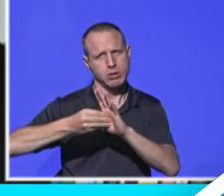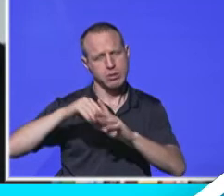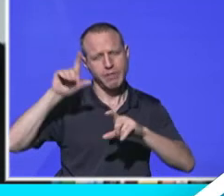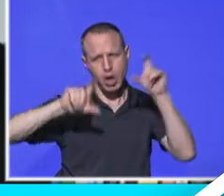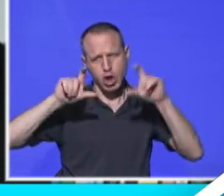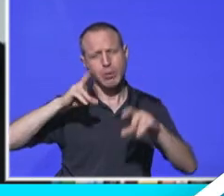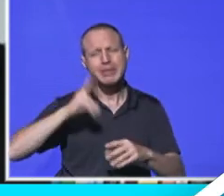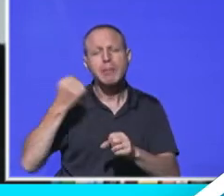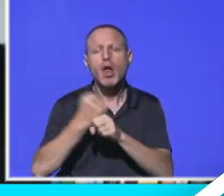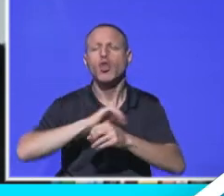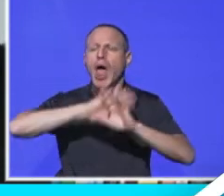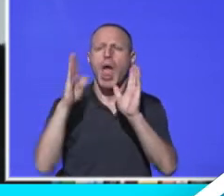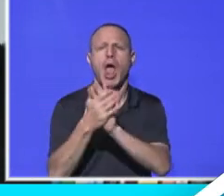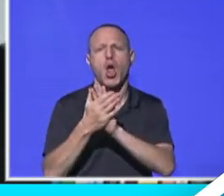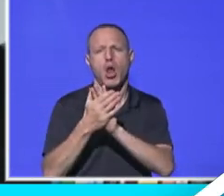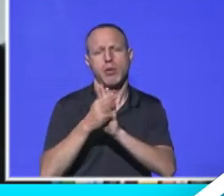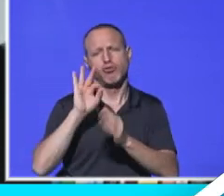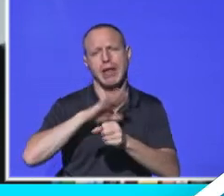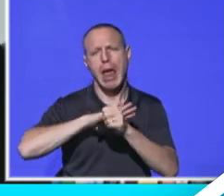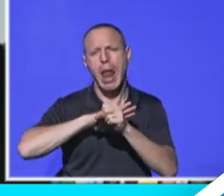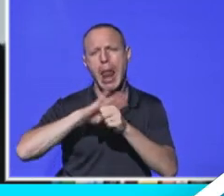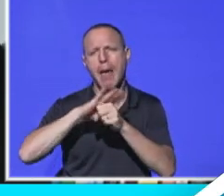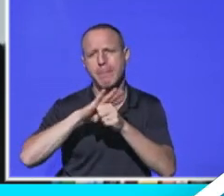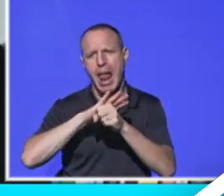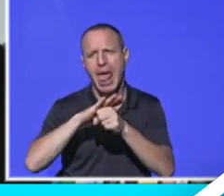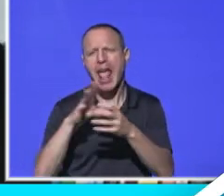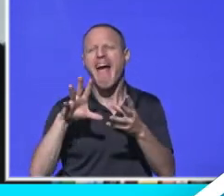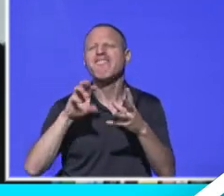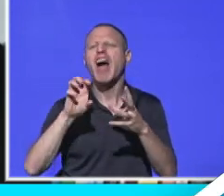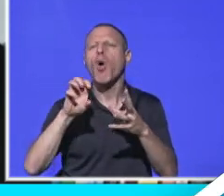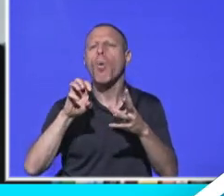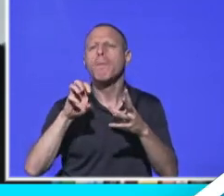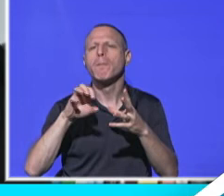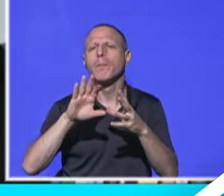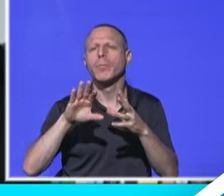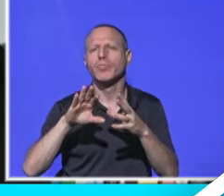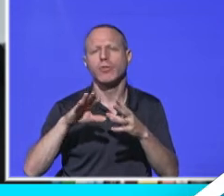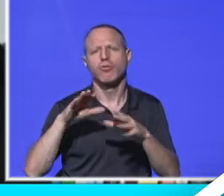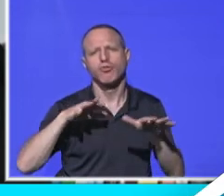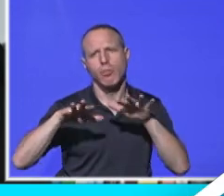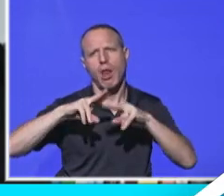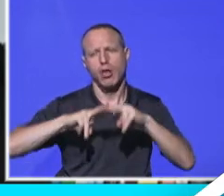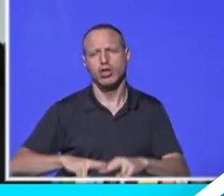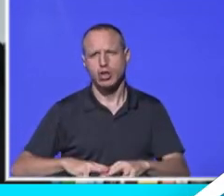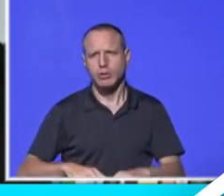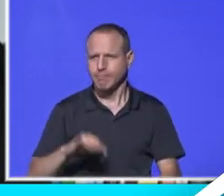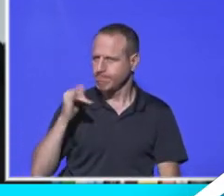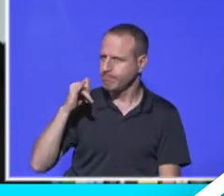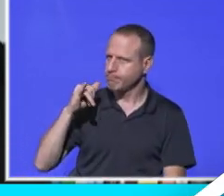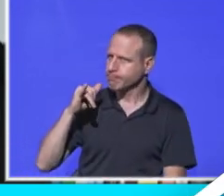הכל כדי בעצם למלא את הוואקום שהממשלה השאירה.